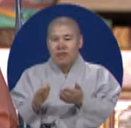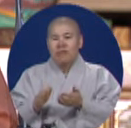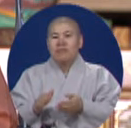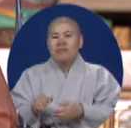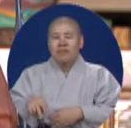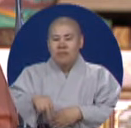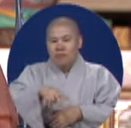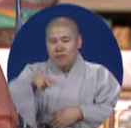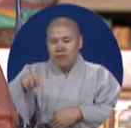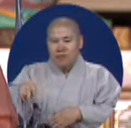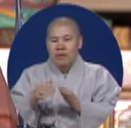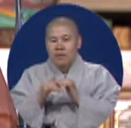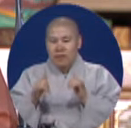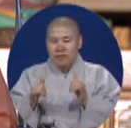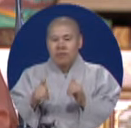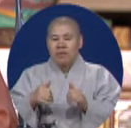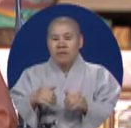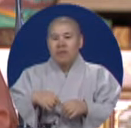돌아가는 것이 수행이고,